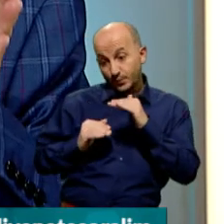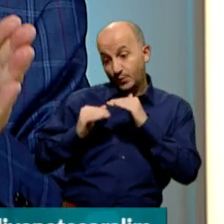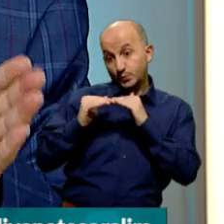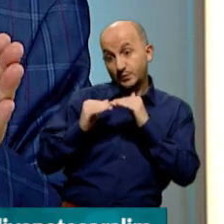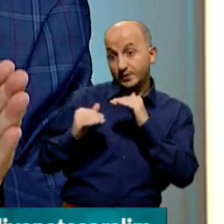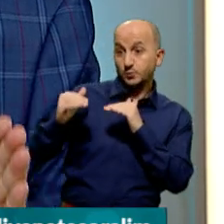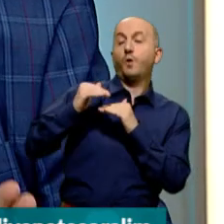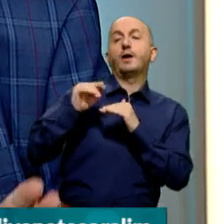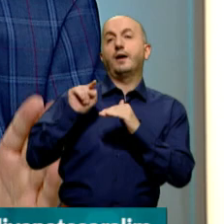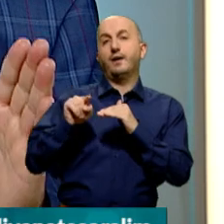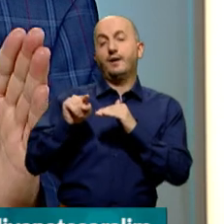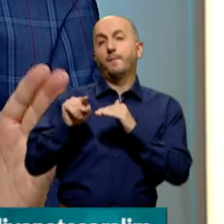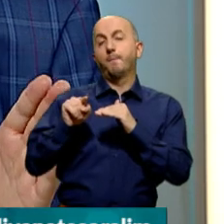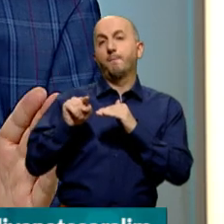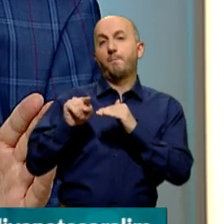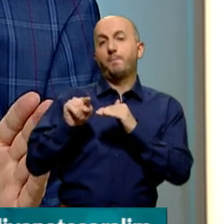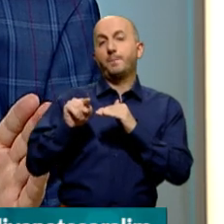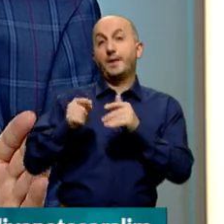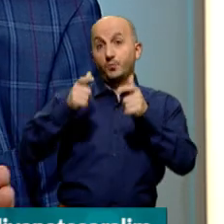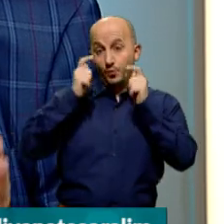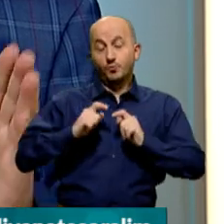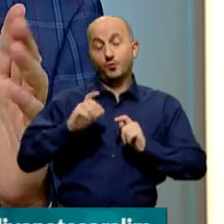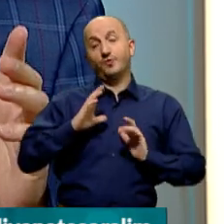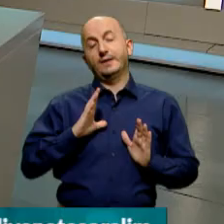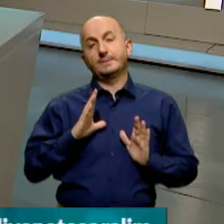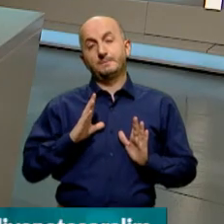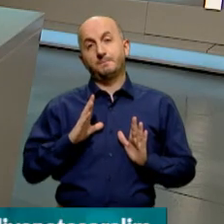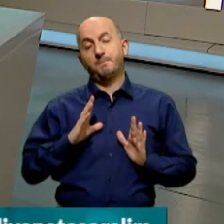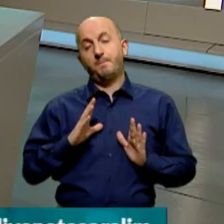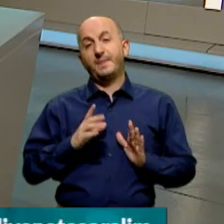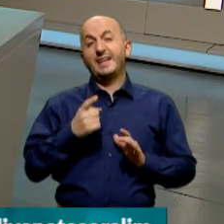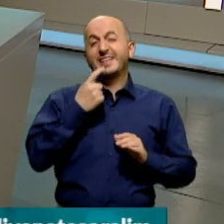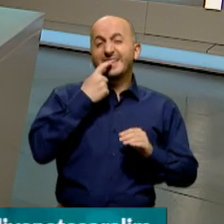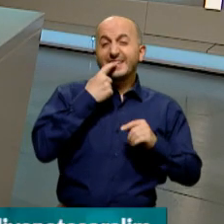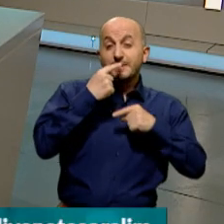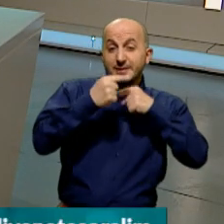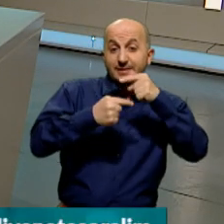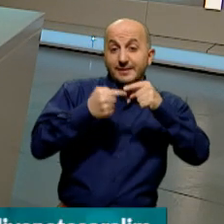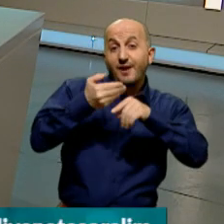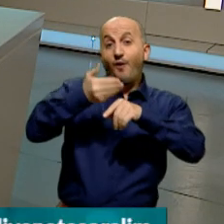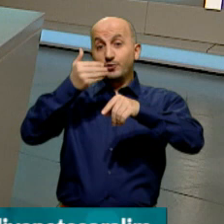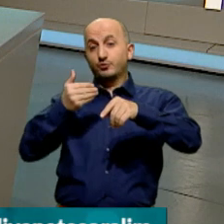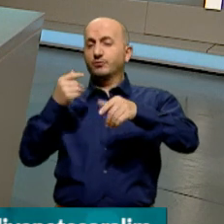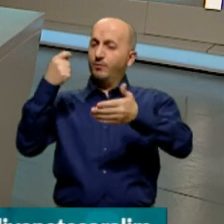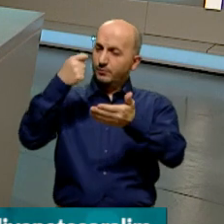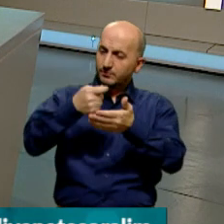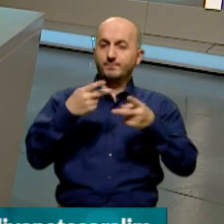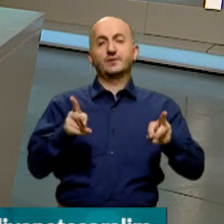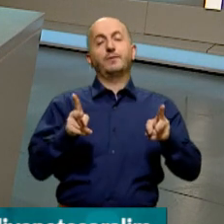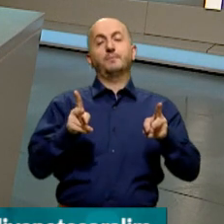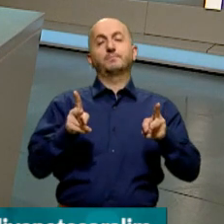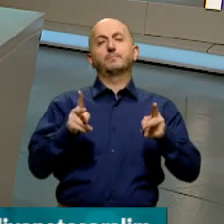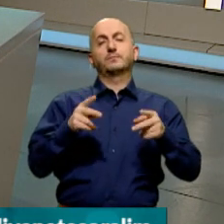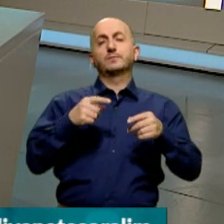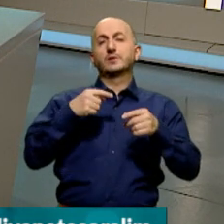Zekat mükellefidir. Dolayısıyla zekat mükellefi olduktan sonra yılı dolmadan bu seneninkini ödemesi caiz olduğu gibi